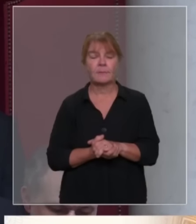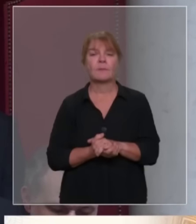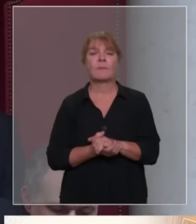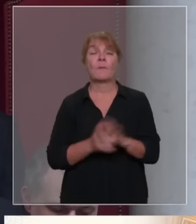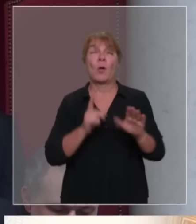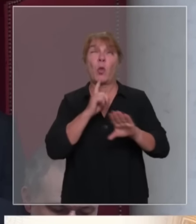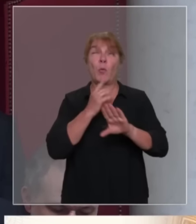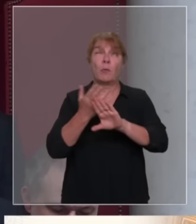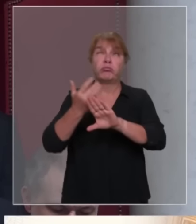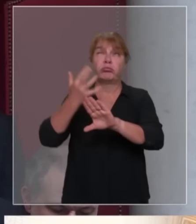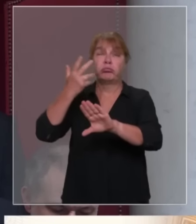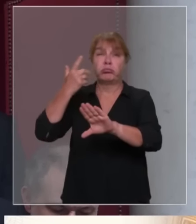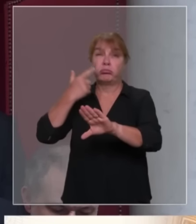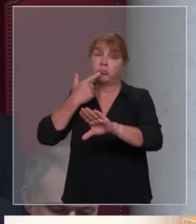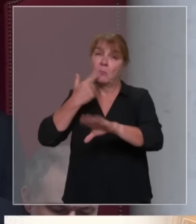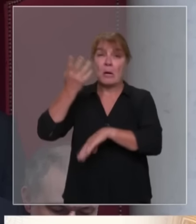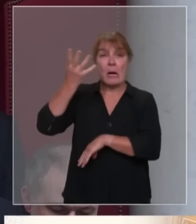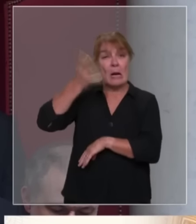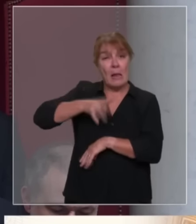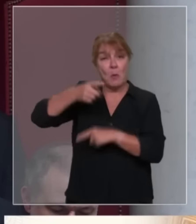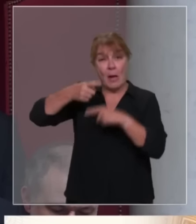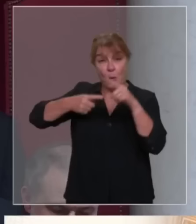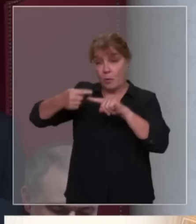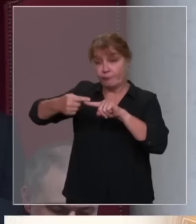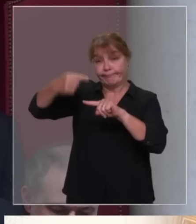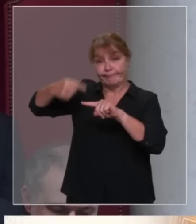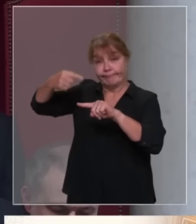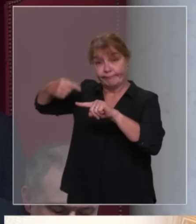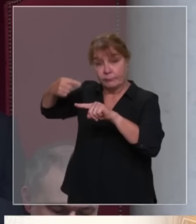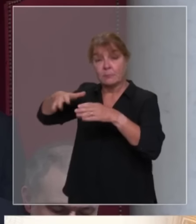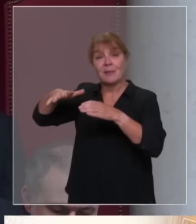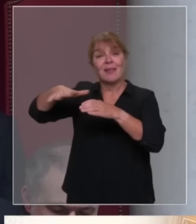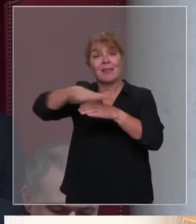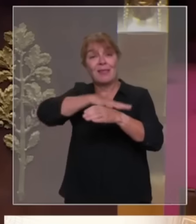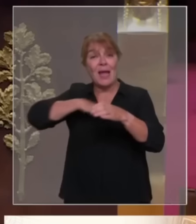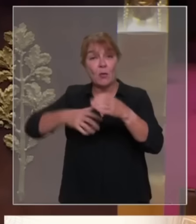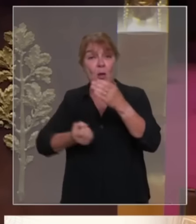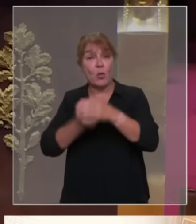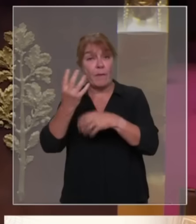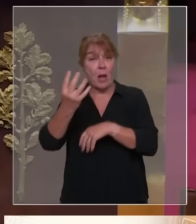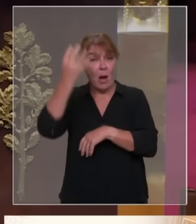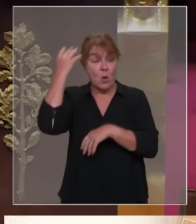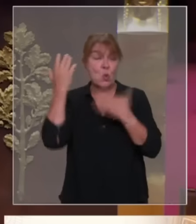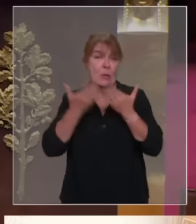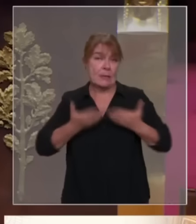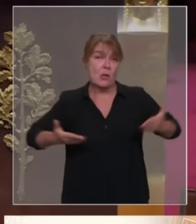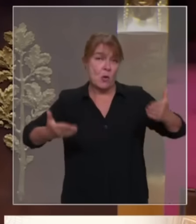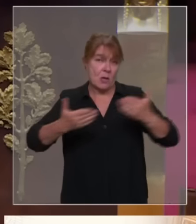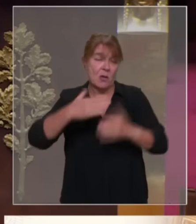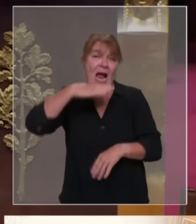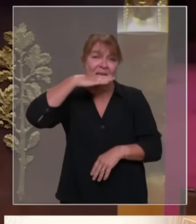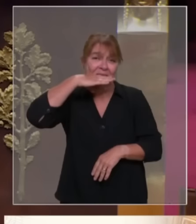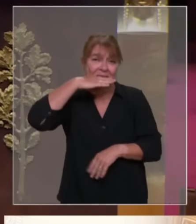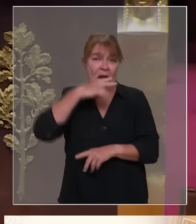Depuis maintenant 4 mois et demi, ce territoire connaît une crise d'une gravité